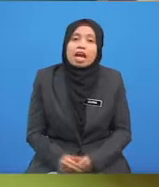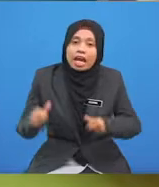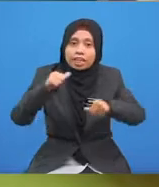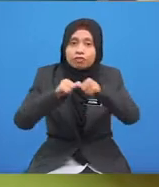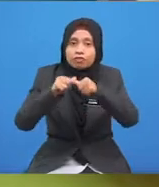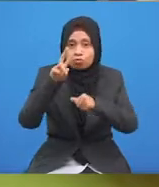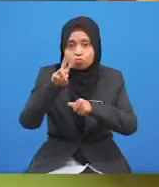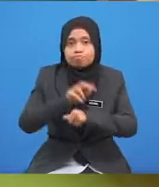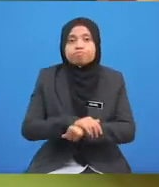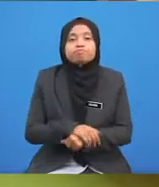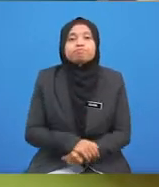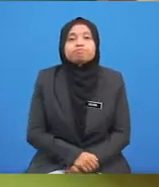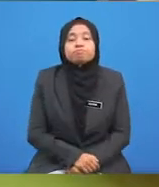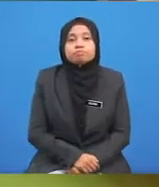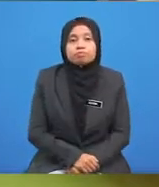Aktiviti 2.